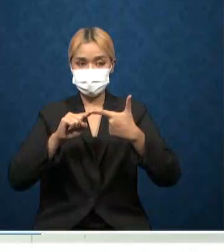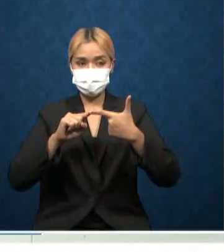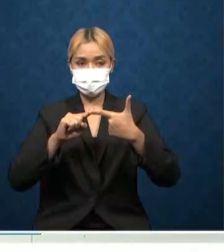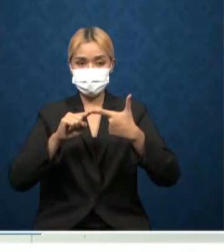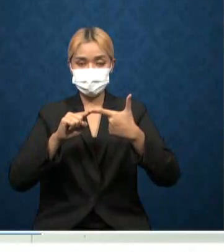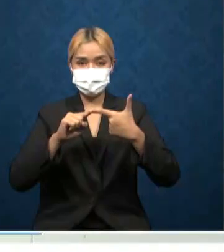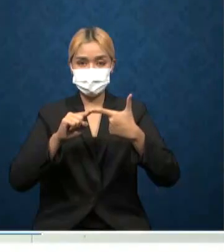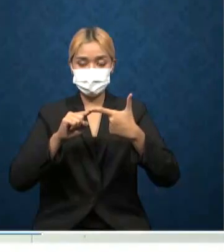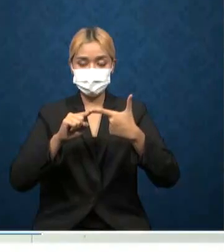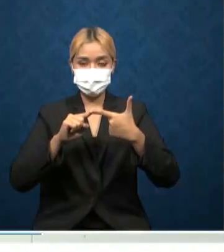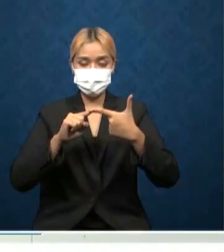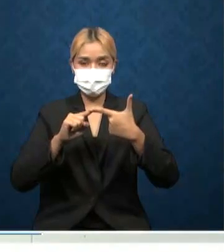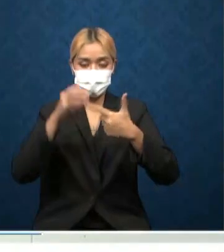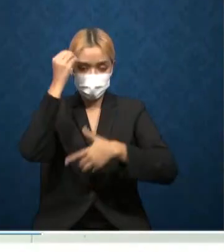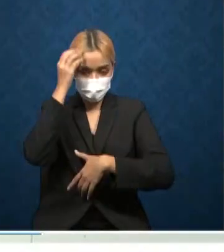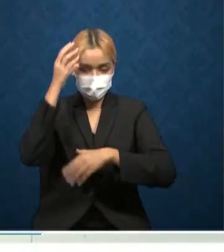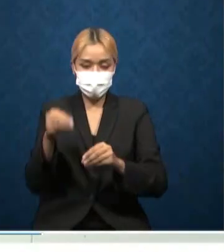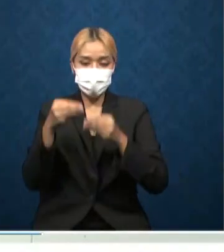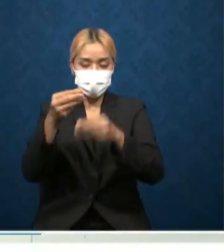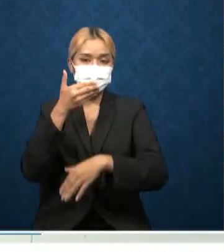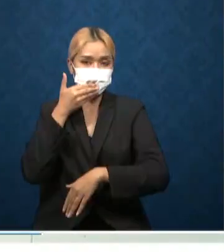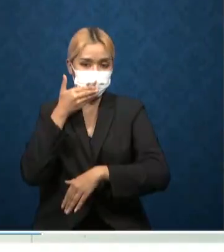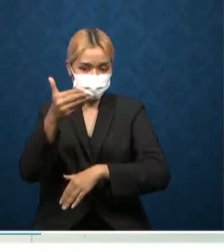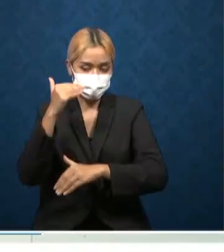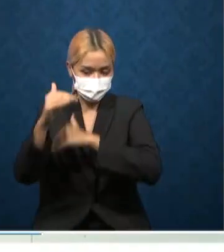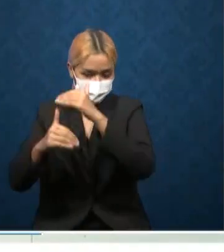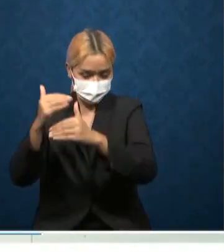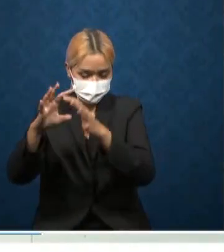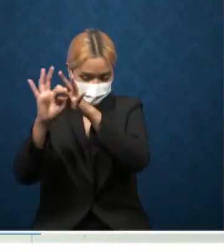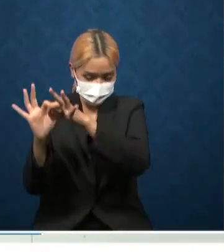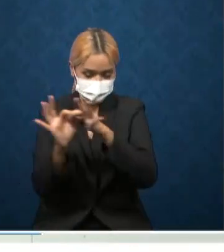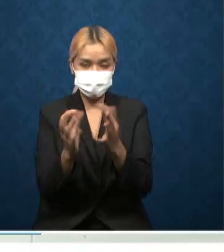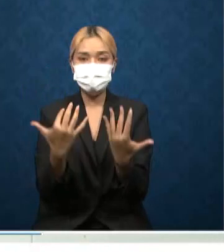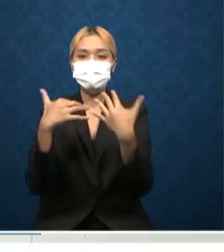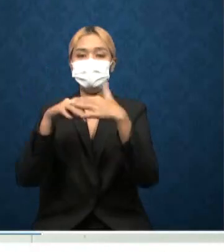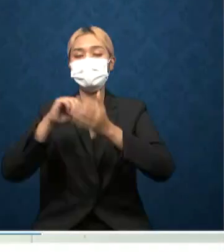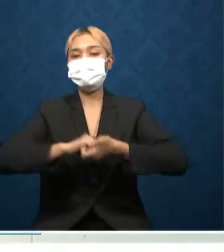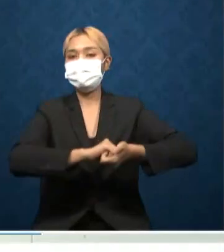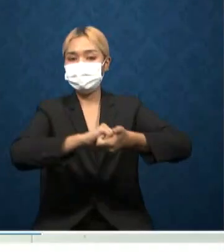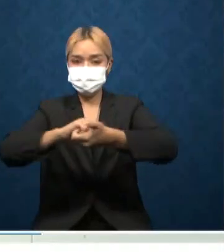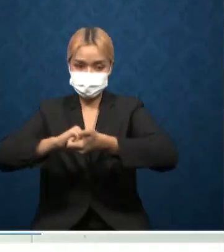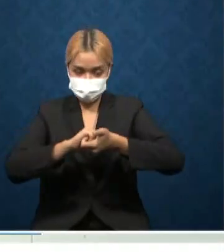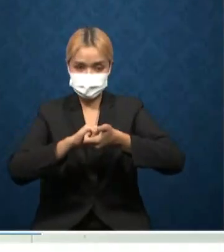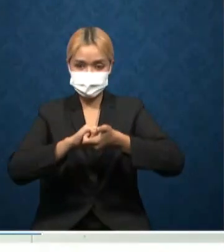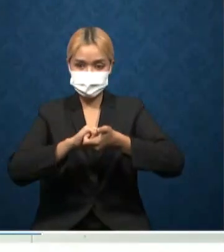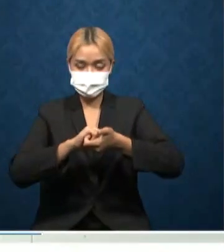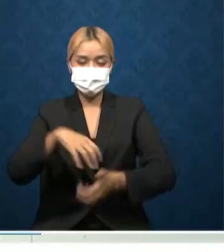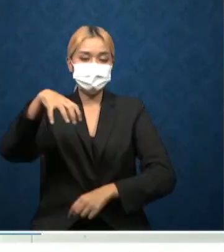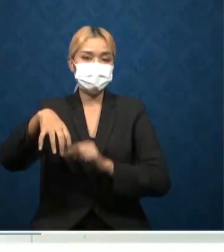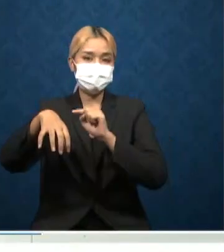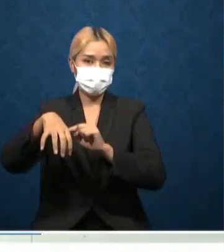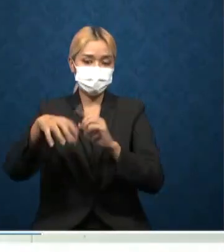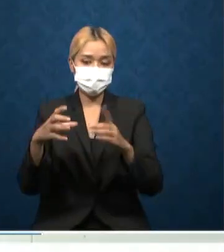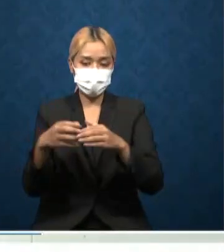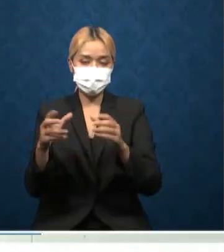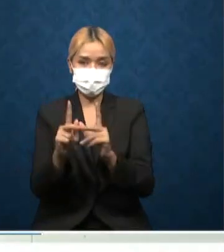การปลูกฝังยั่งยืนและขับเคลื่อนเชิงบูรณาการร่วมกันประกอบกับสำนักงานคณะกรรมการการเลือกตั้ง